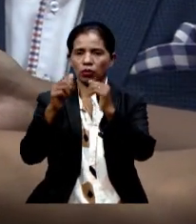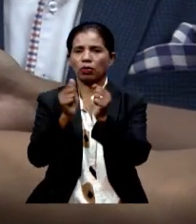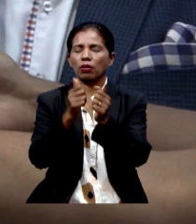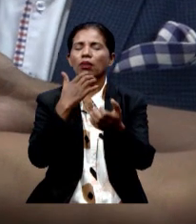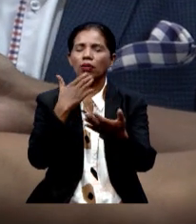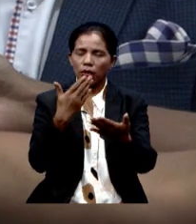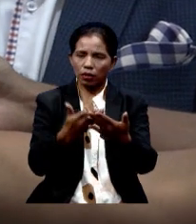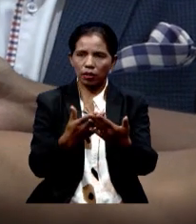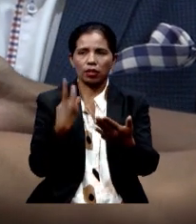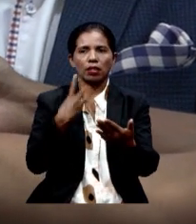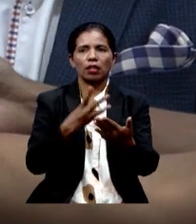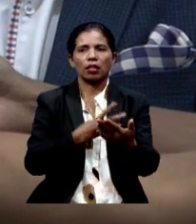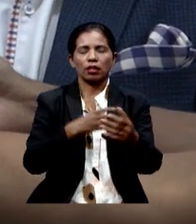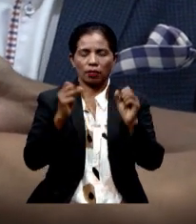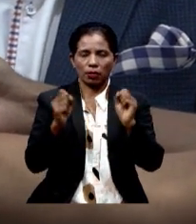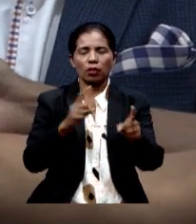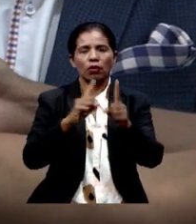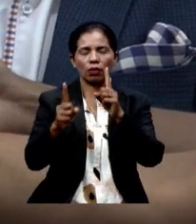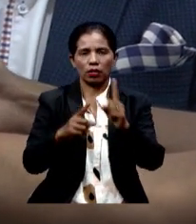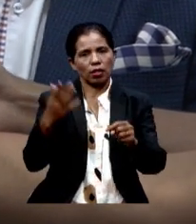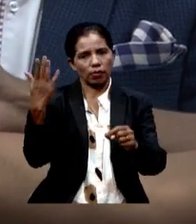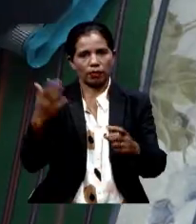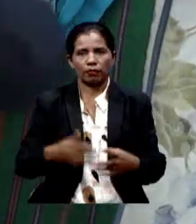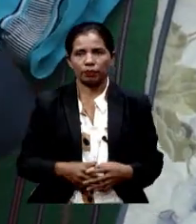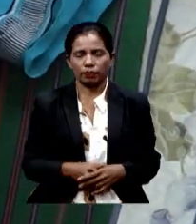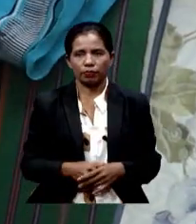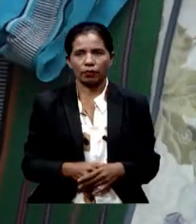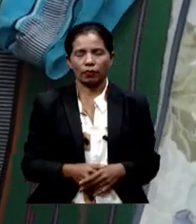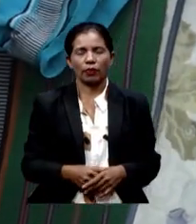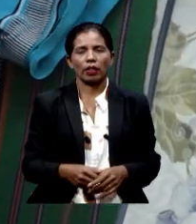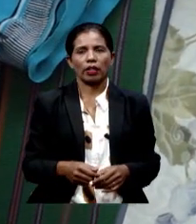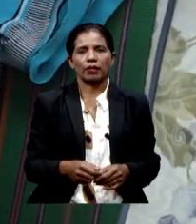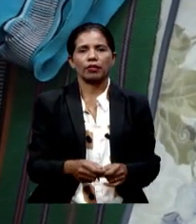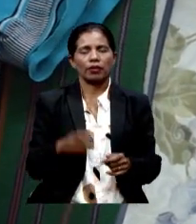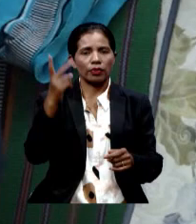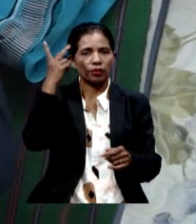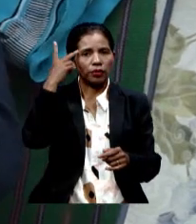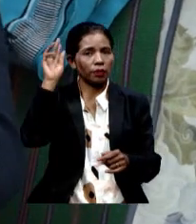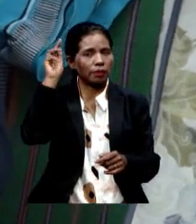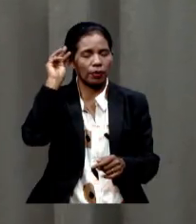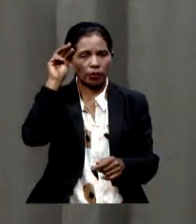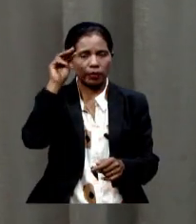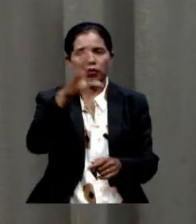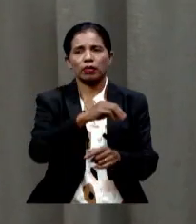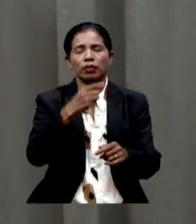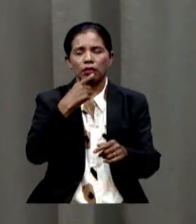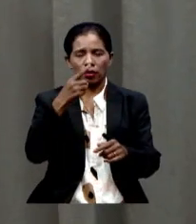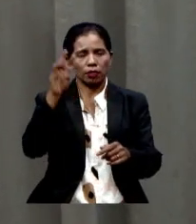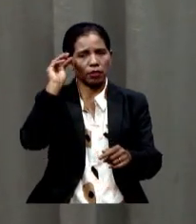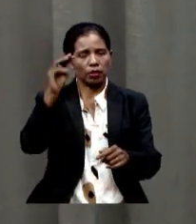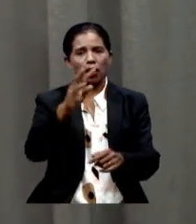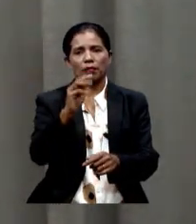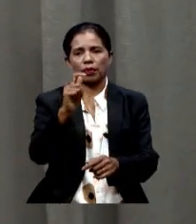mungkin akan kita tindak lanjutin dalam pertemuan tersebut. Oke. Vice-Primeiro-Ministro, Ministro Coordenador Assunto Econômico no